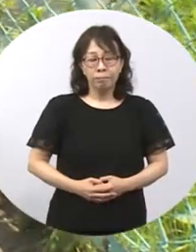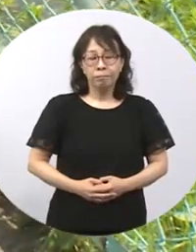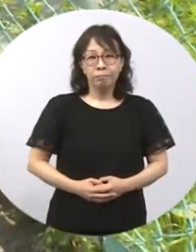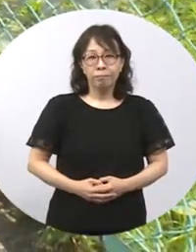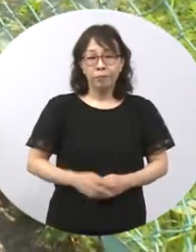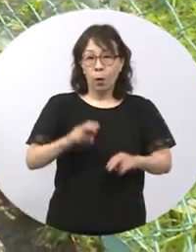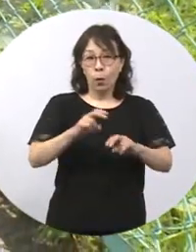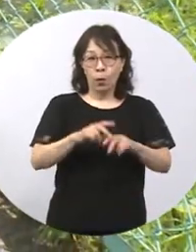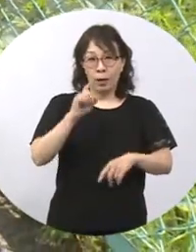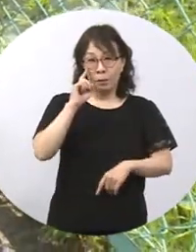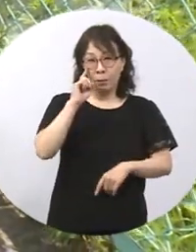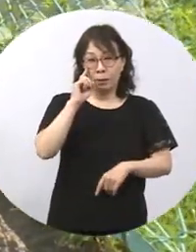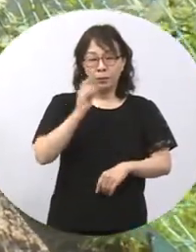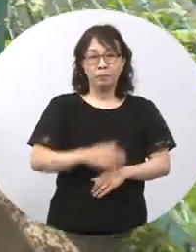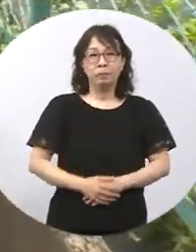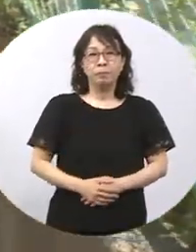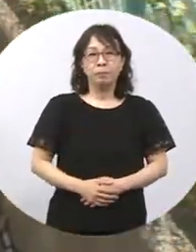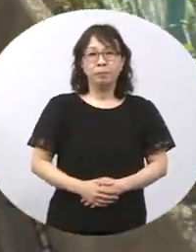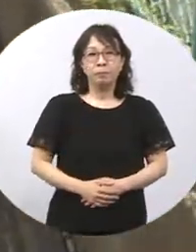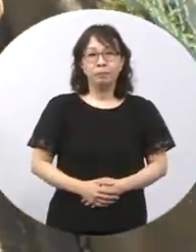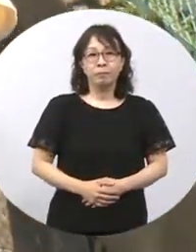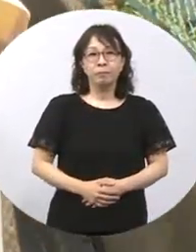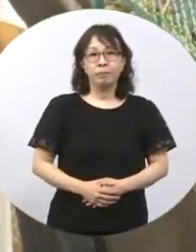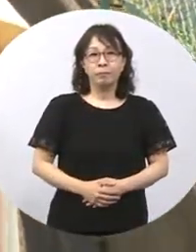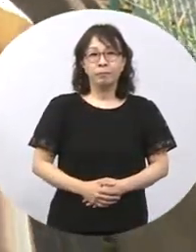では実際に乗ってみたいと思います。